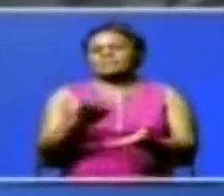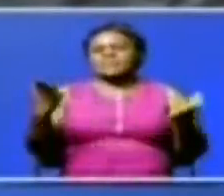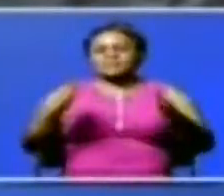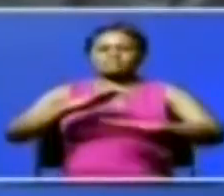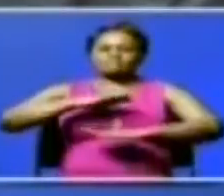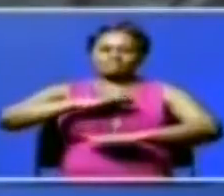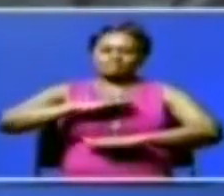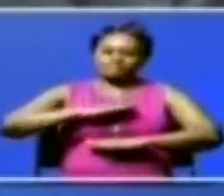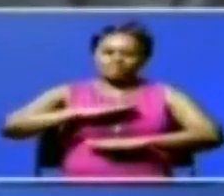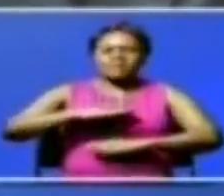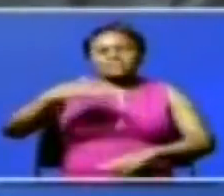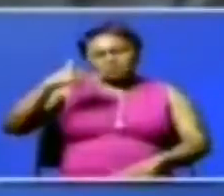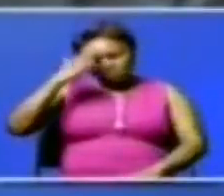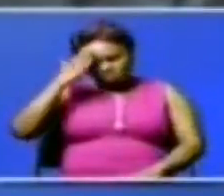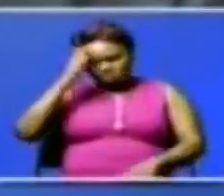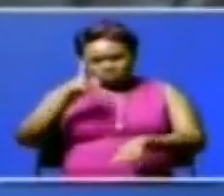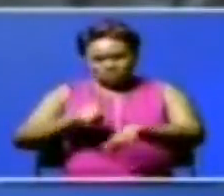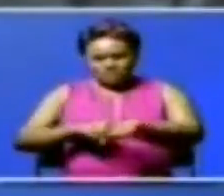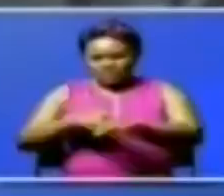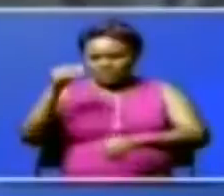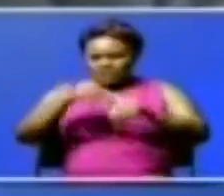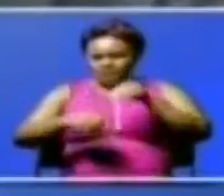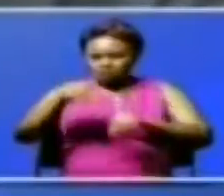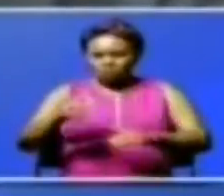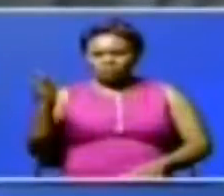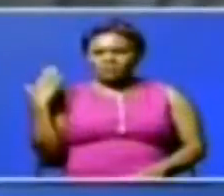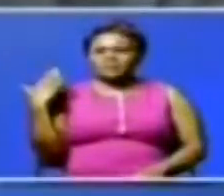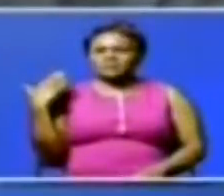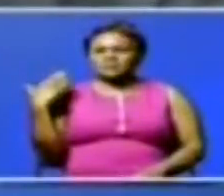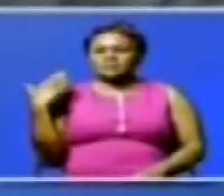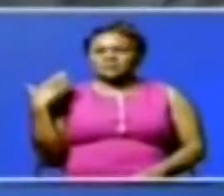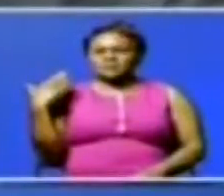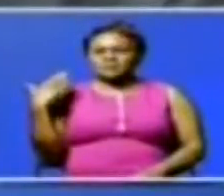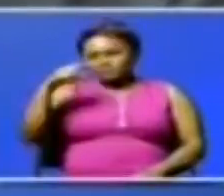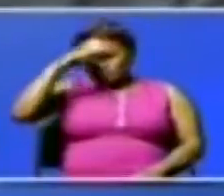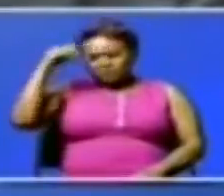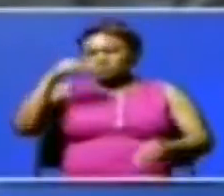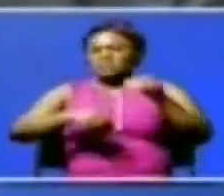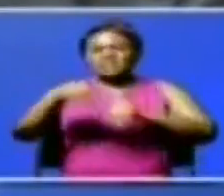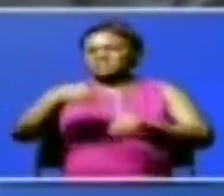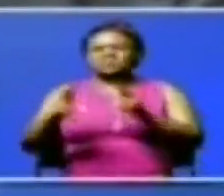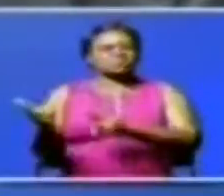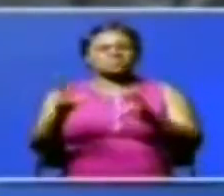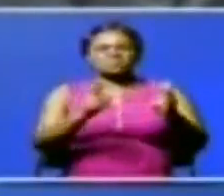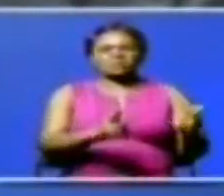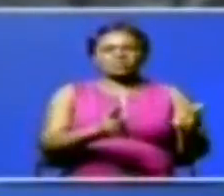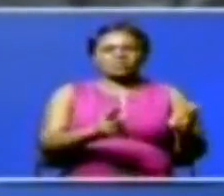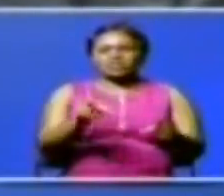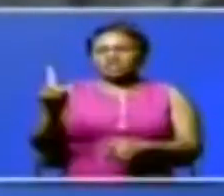wameridhika. Najua wakati wa uchaguzi uliopita, kwa sababu uchaguzi ni uchaguzi na kila mtu